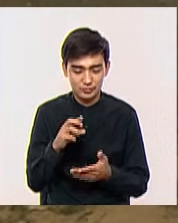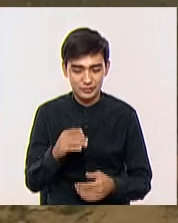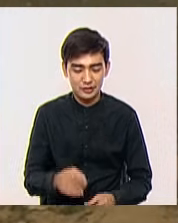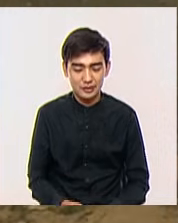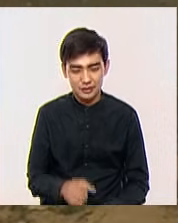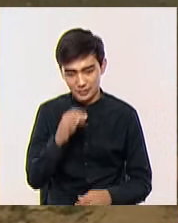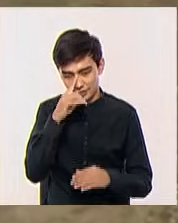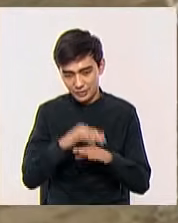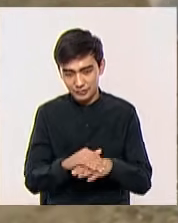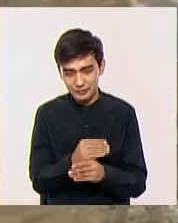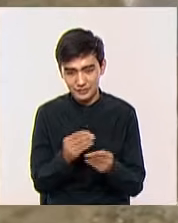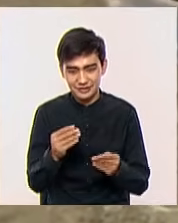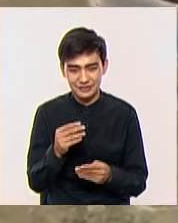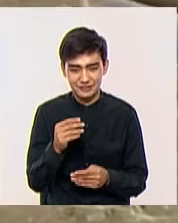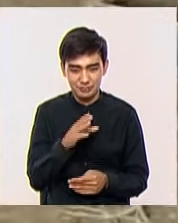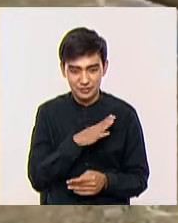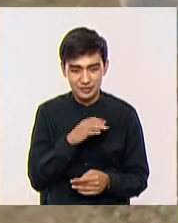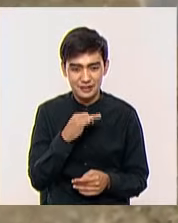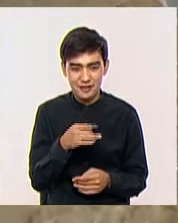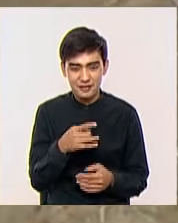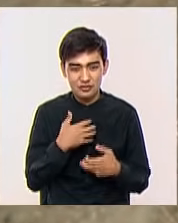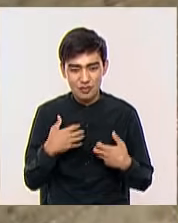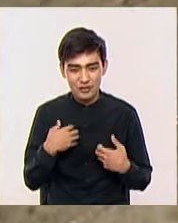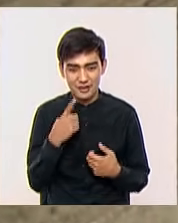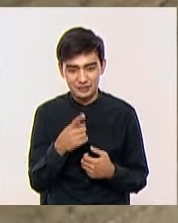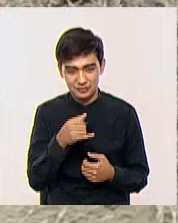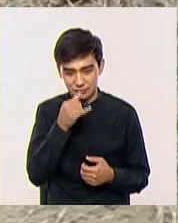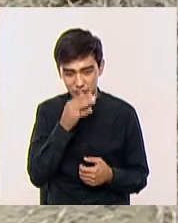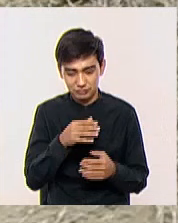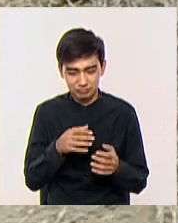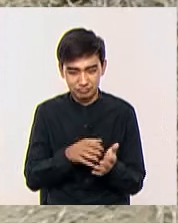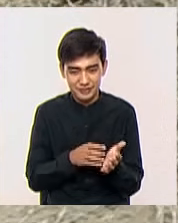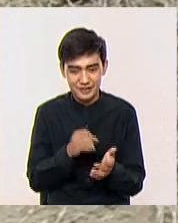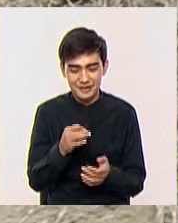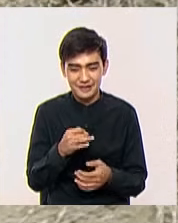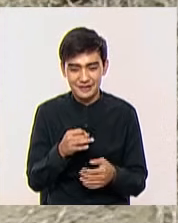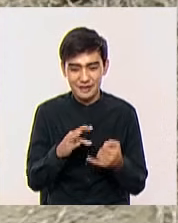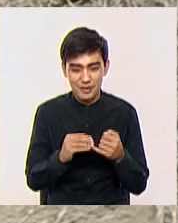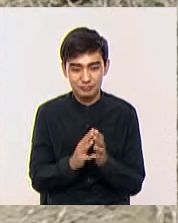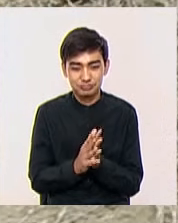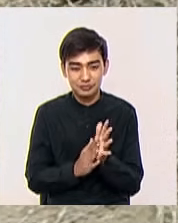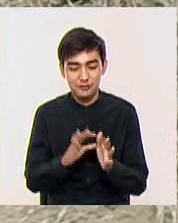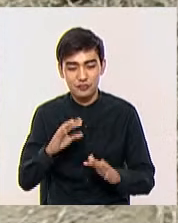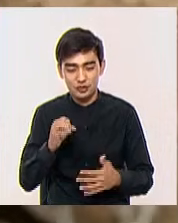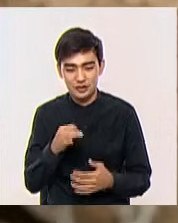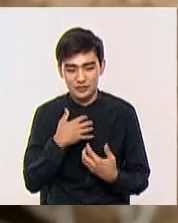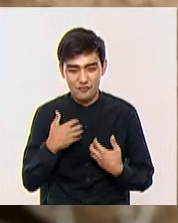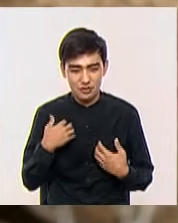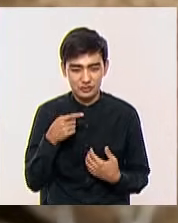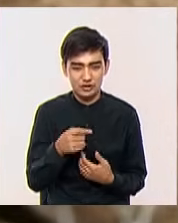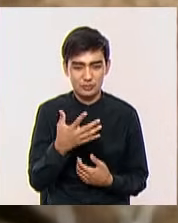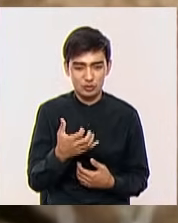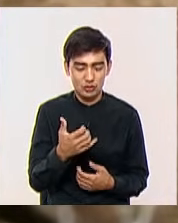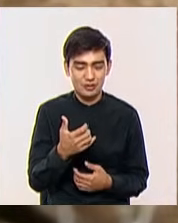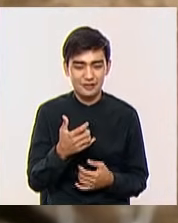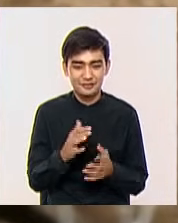3 орам шөп берілгенін айтты, бірақ бұл бір орам малды асырауға жетпейді. Жерге шөп шыққанның өзінде маңғыстаулық шаруалар малдарына 1500 түк